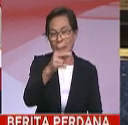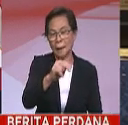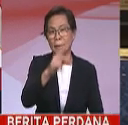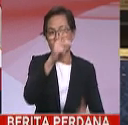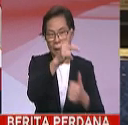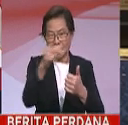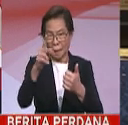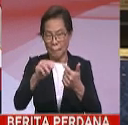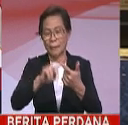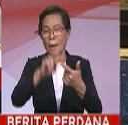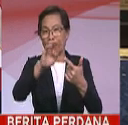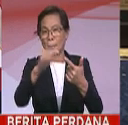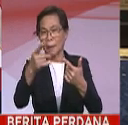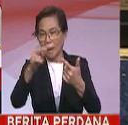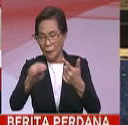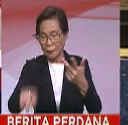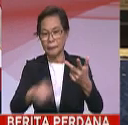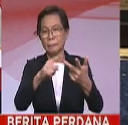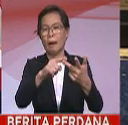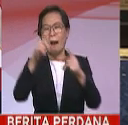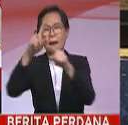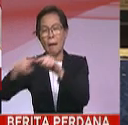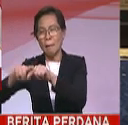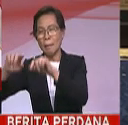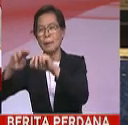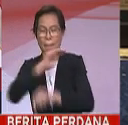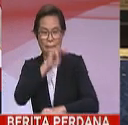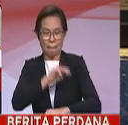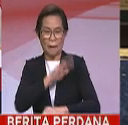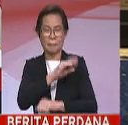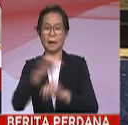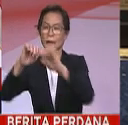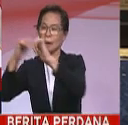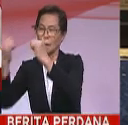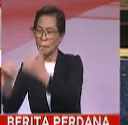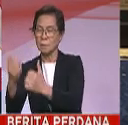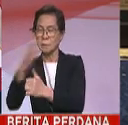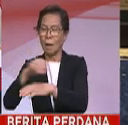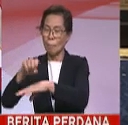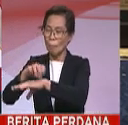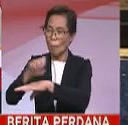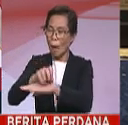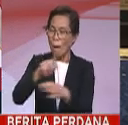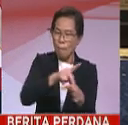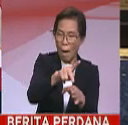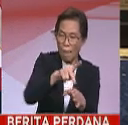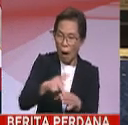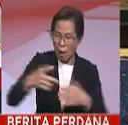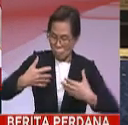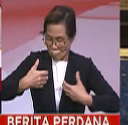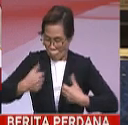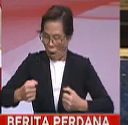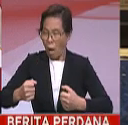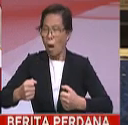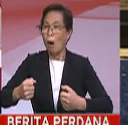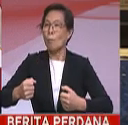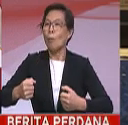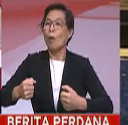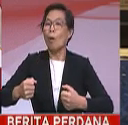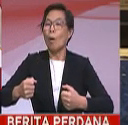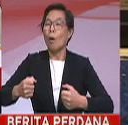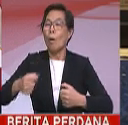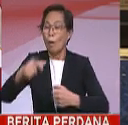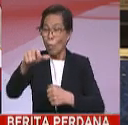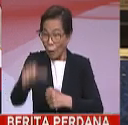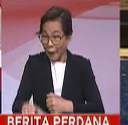MKN serta pelbagai kementerian dan agensi serta nasihat pakar-pakar kesihatan awam di dalam